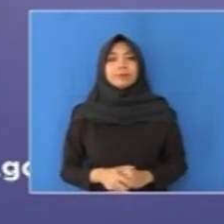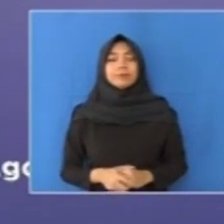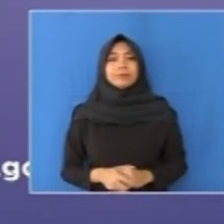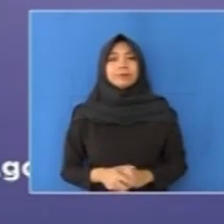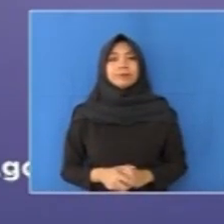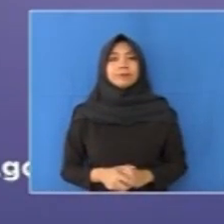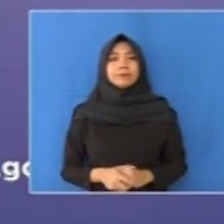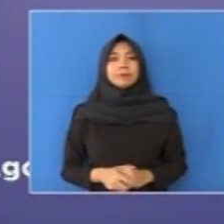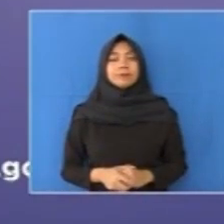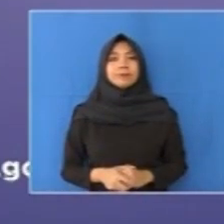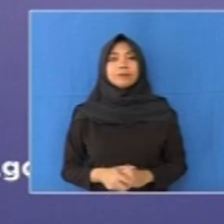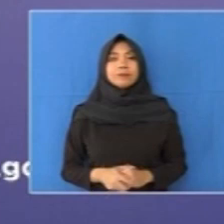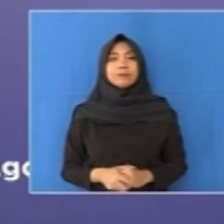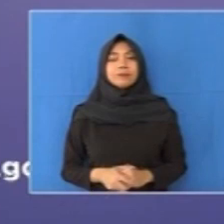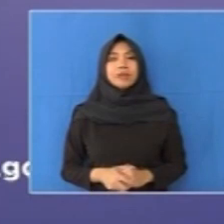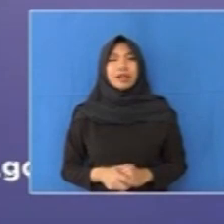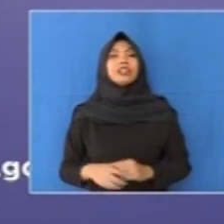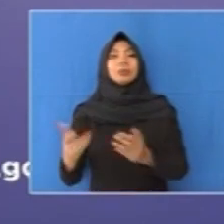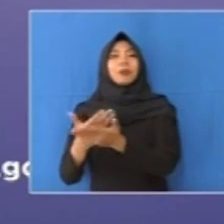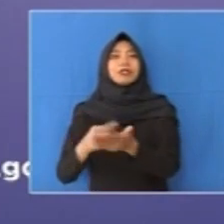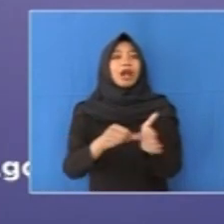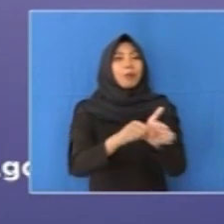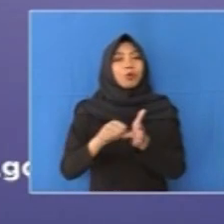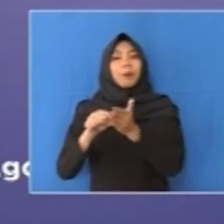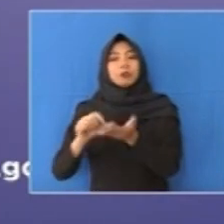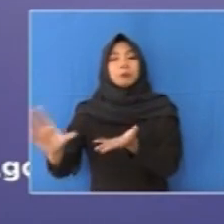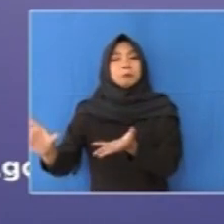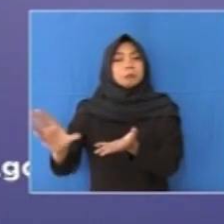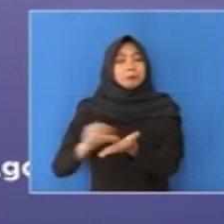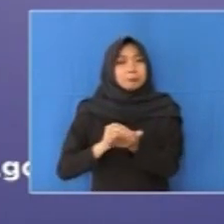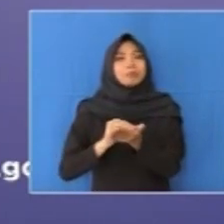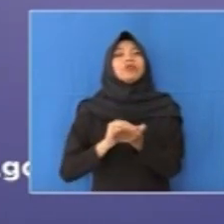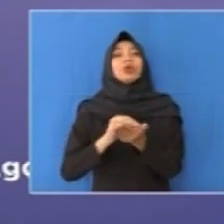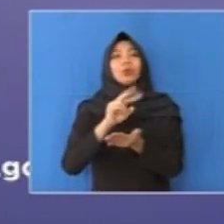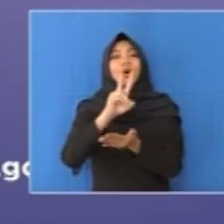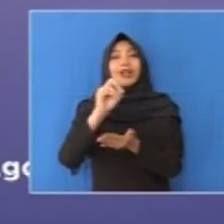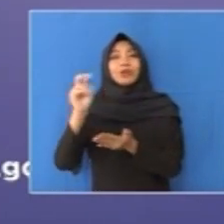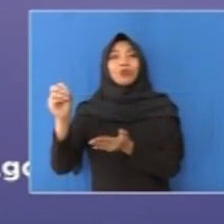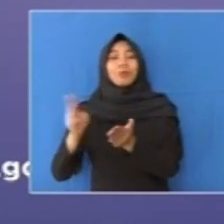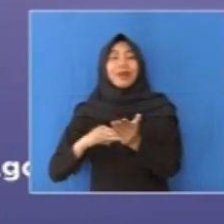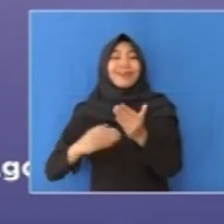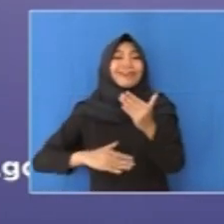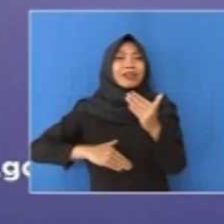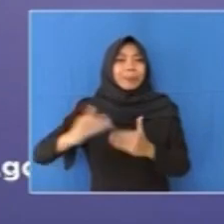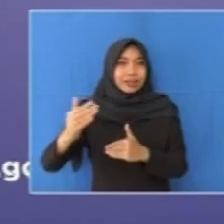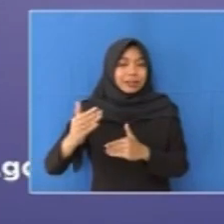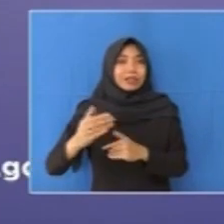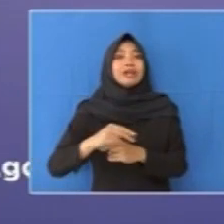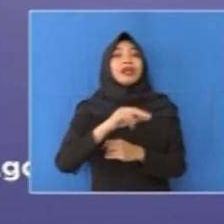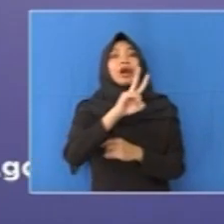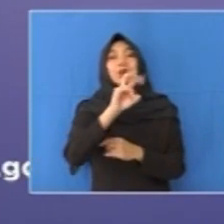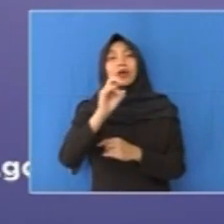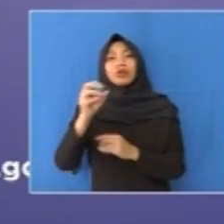dari 200 miliar donasi masyarakat yang kami terima, yang sebagian besar